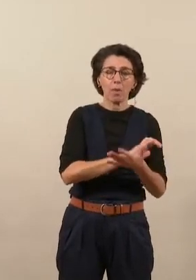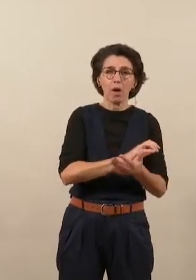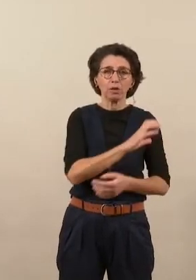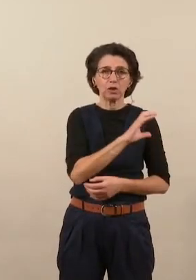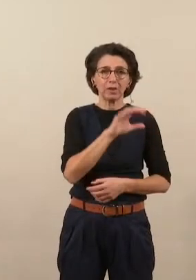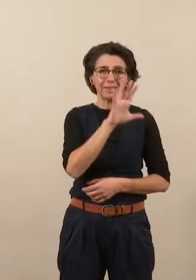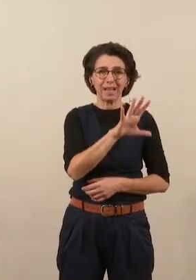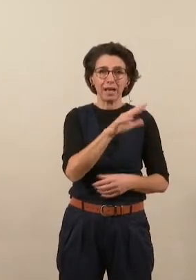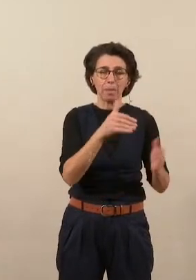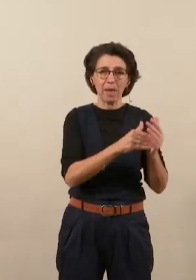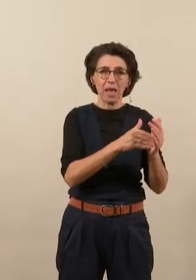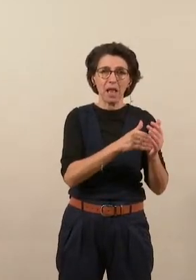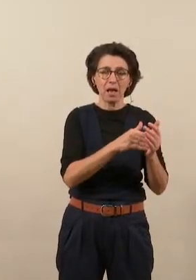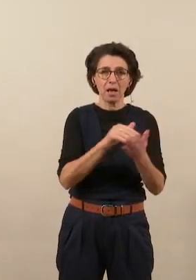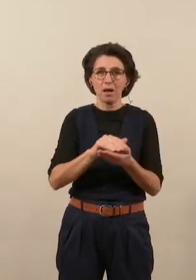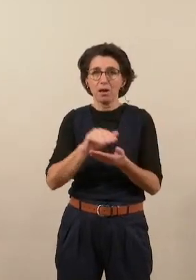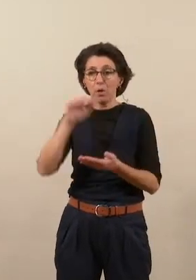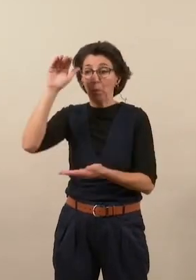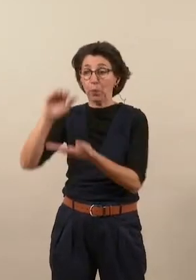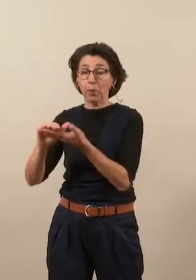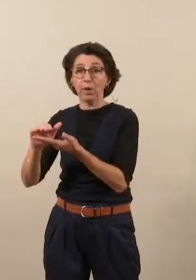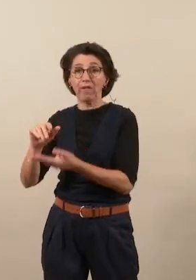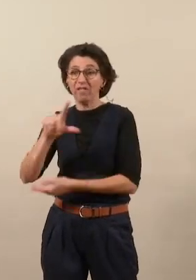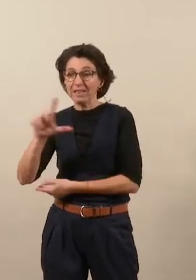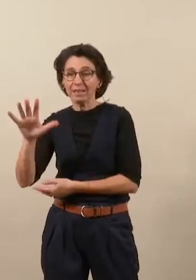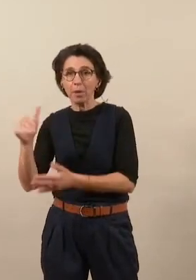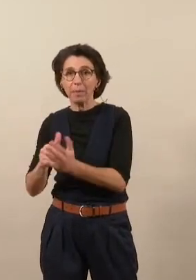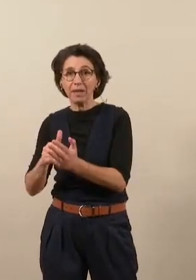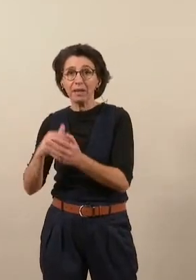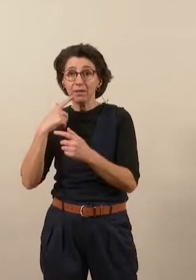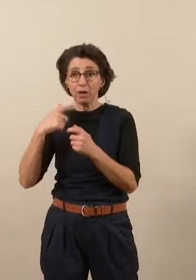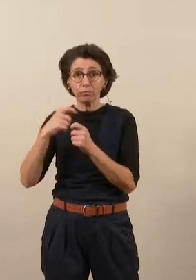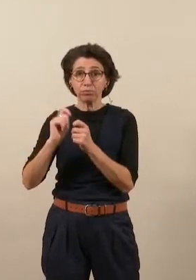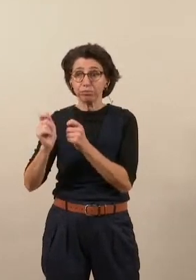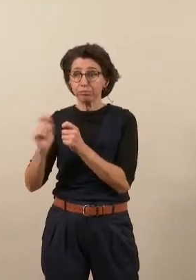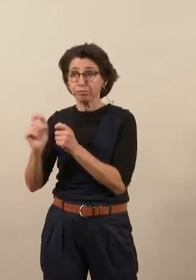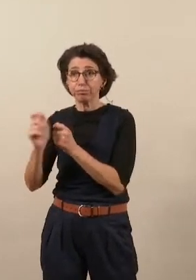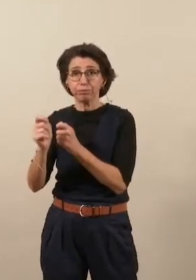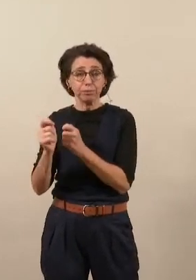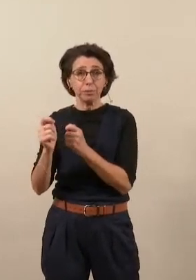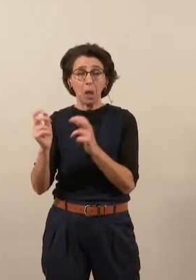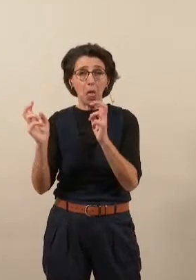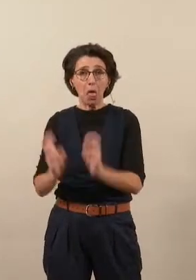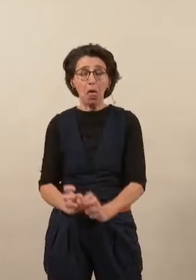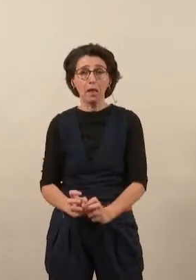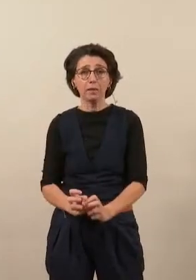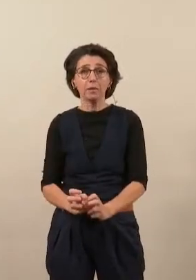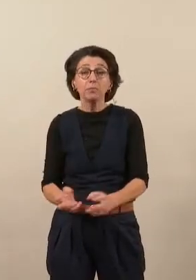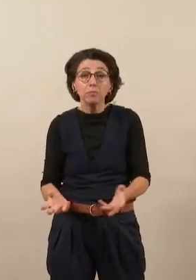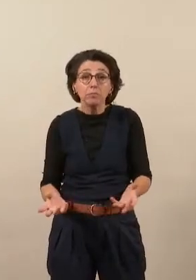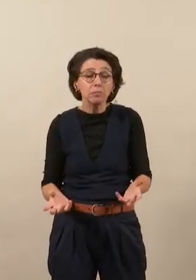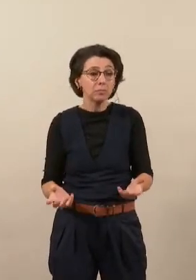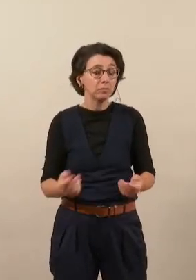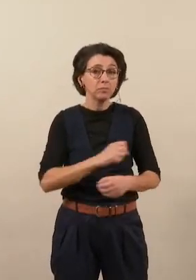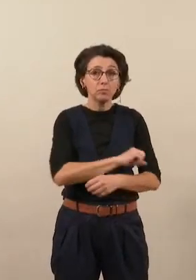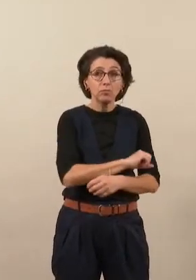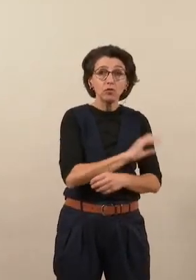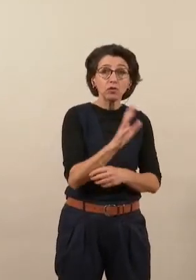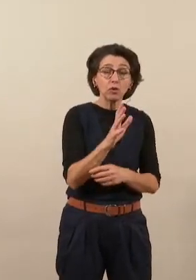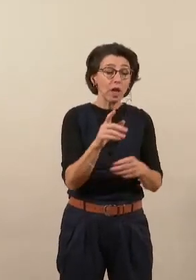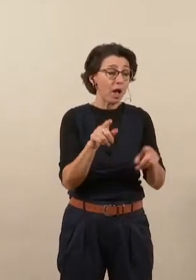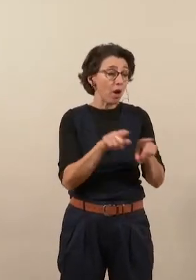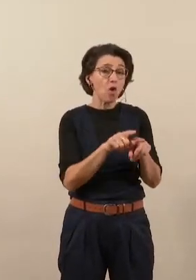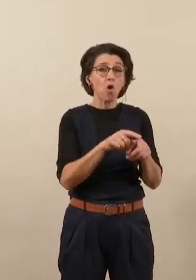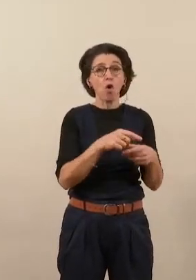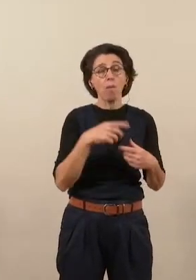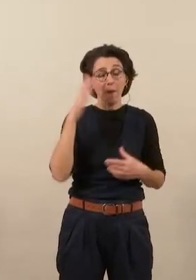plus distribué dans toutes les boîtes aux lettres. Entre nous, je ne suis pas sûre que cette baisse d'exemplaires d'un journal vantant effrontément